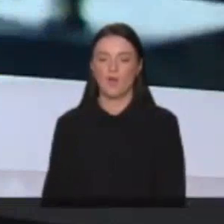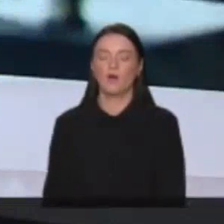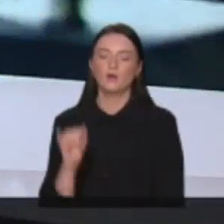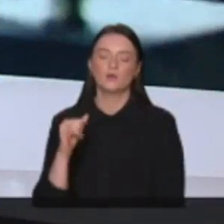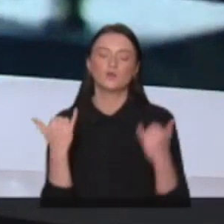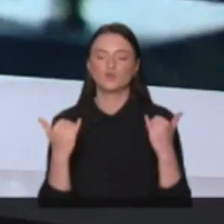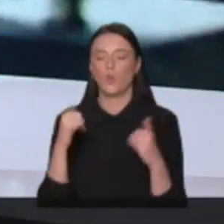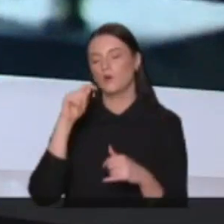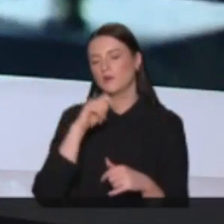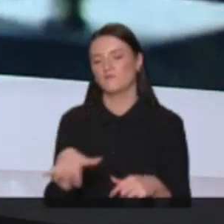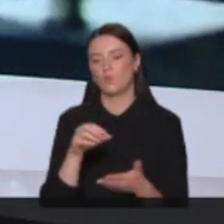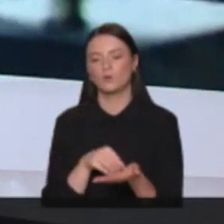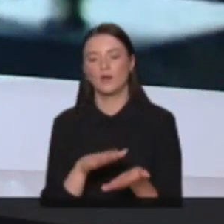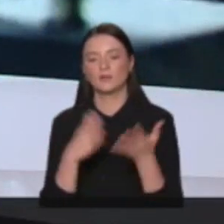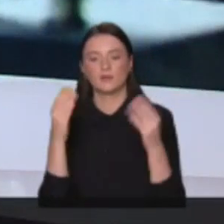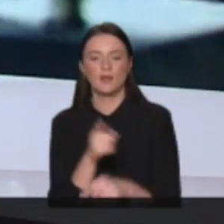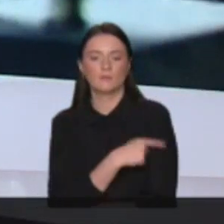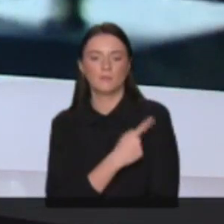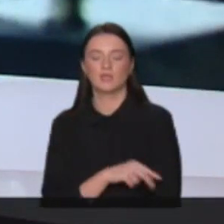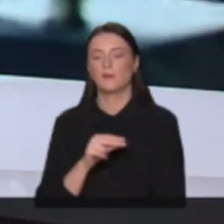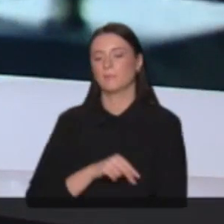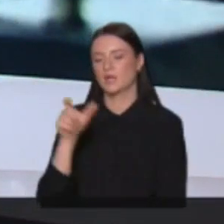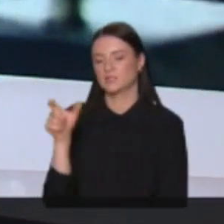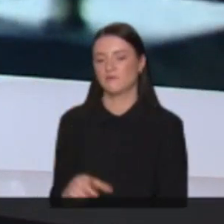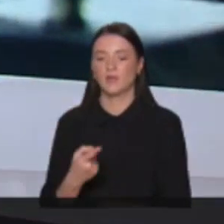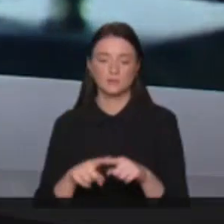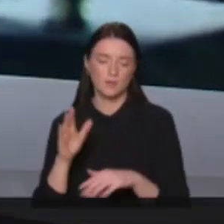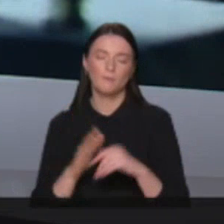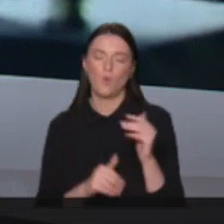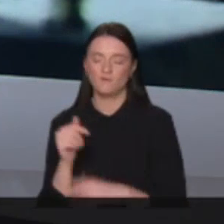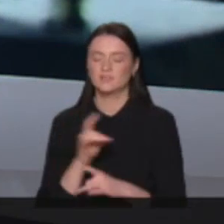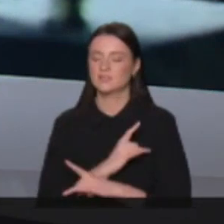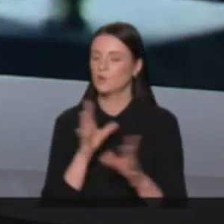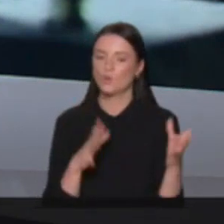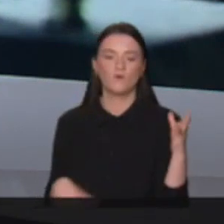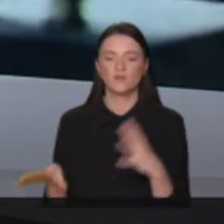Ну і сьогодні в Україні відзначають День медичного працівника. Це професійне свято усіх,